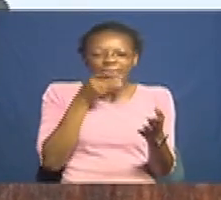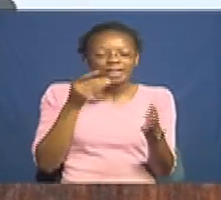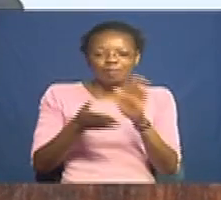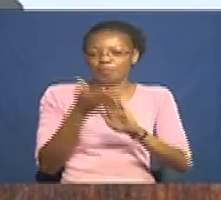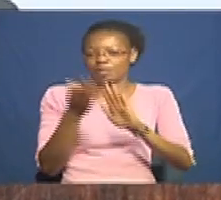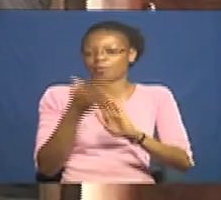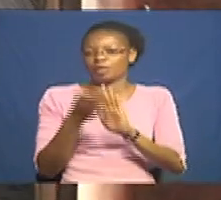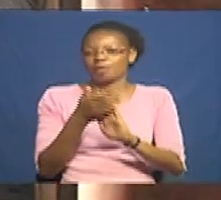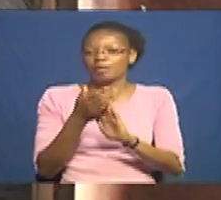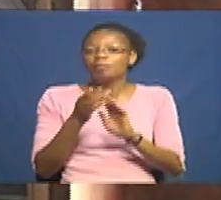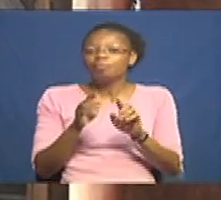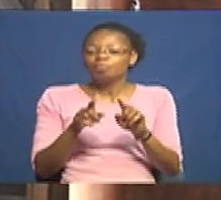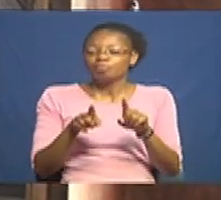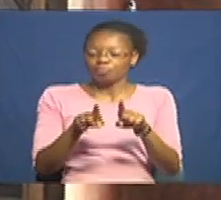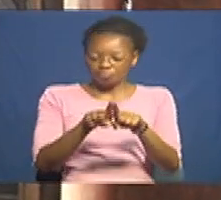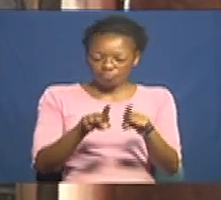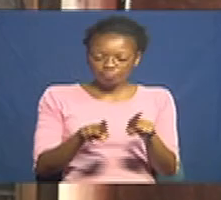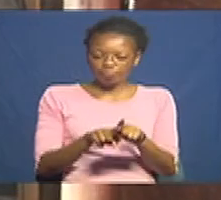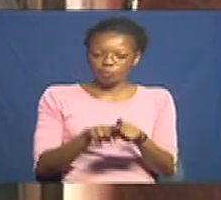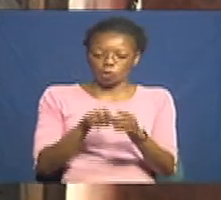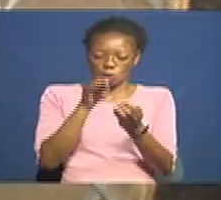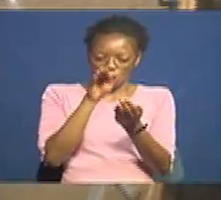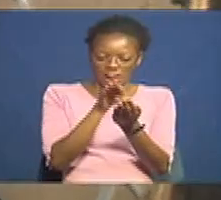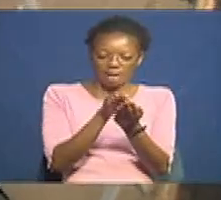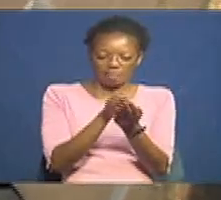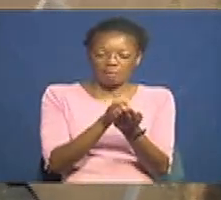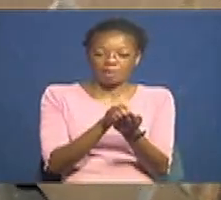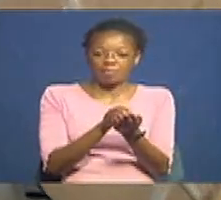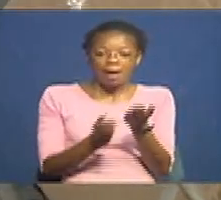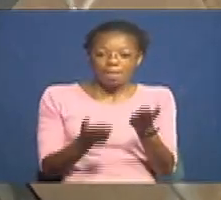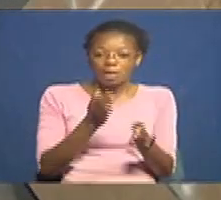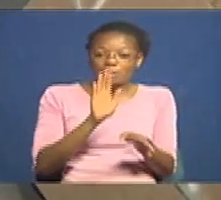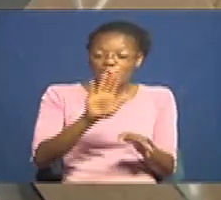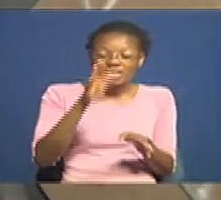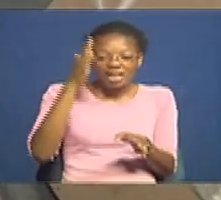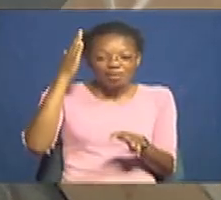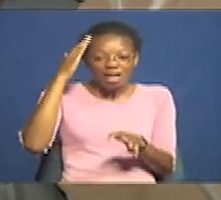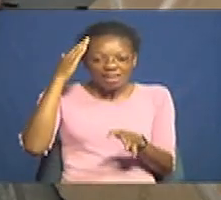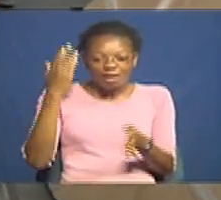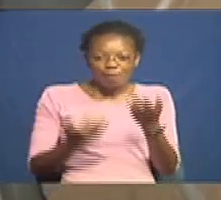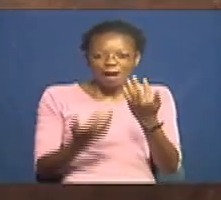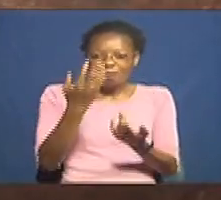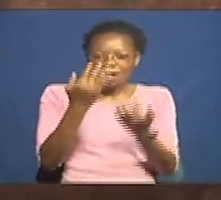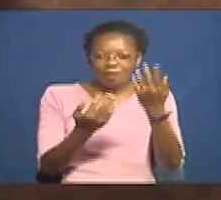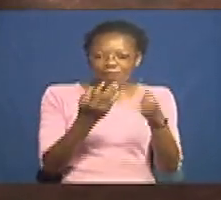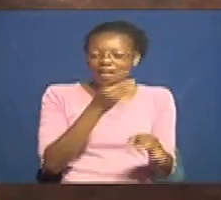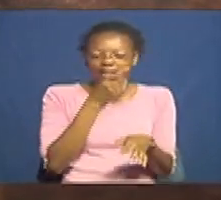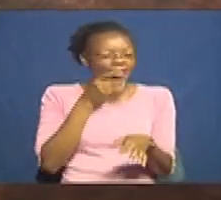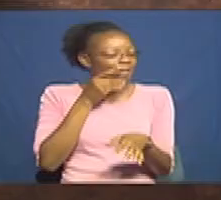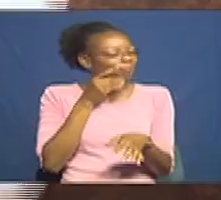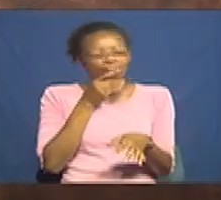basi umekosea. It dries our plants very well because if you use too much heat, it will cause the plants to